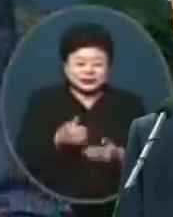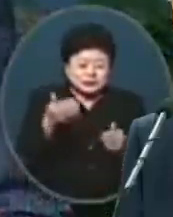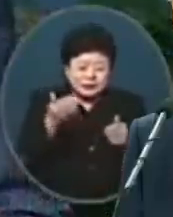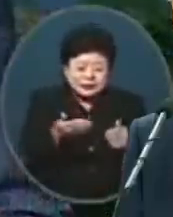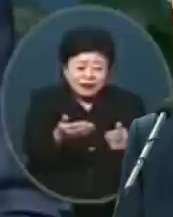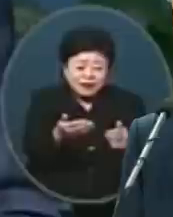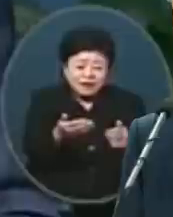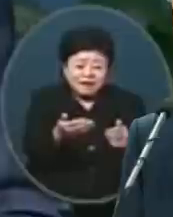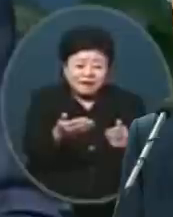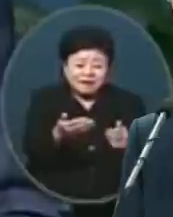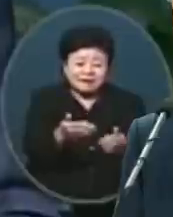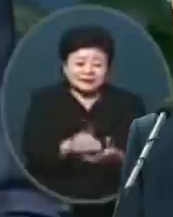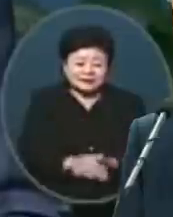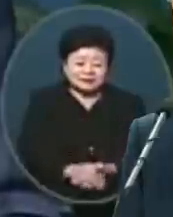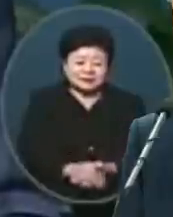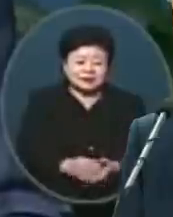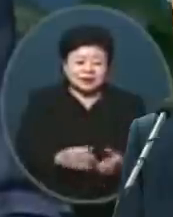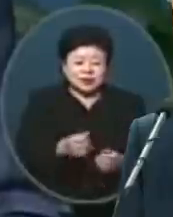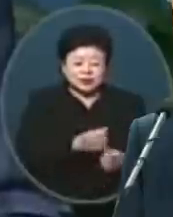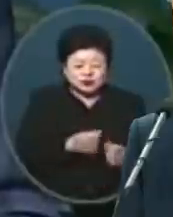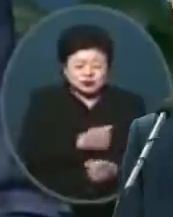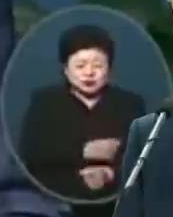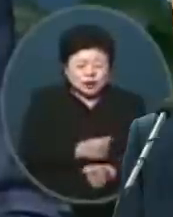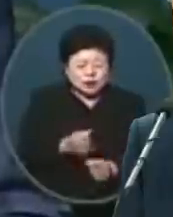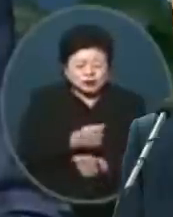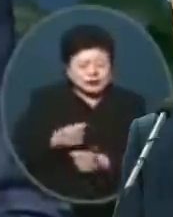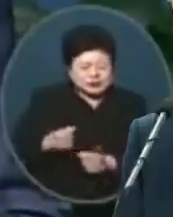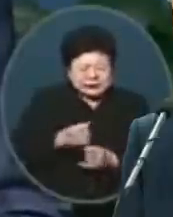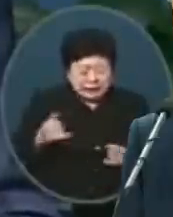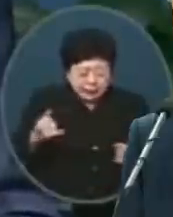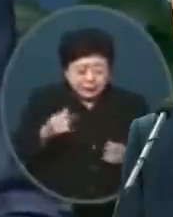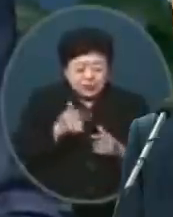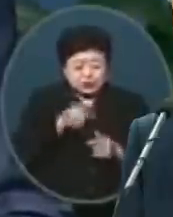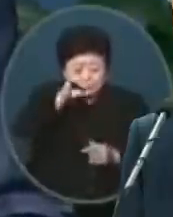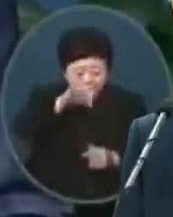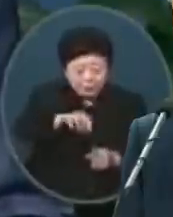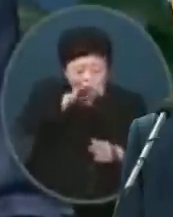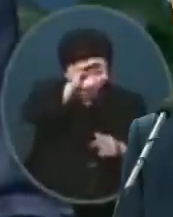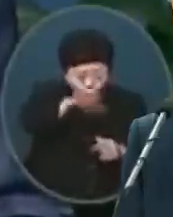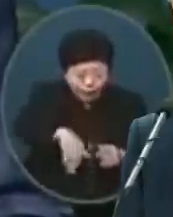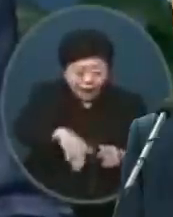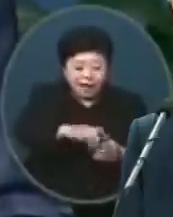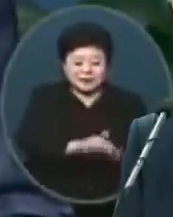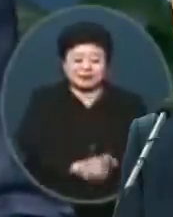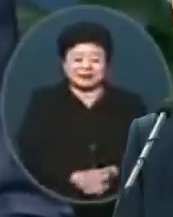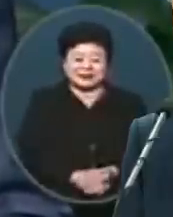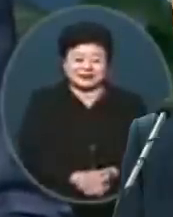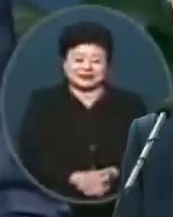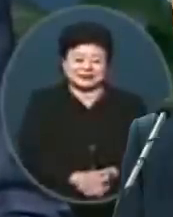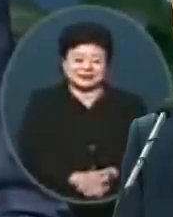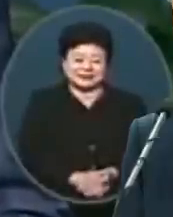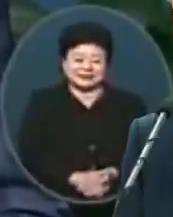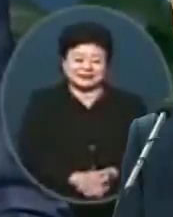주님께서는 수고하고 무거운 짐진자들아 다 내게로 오라